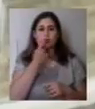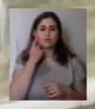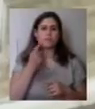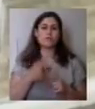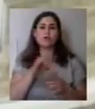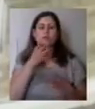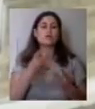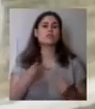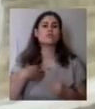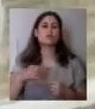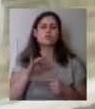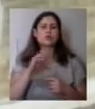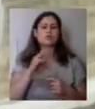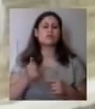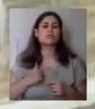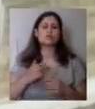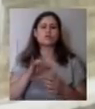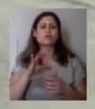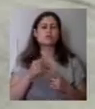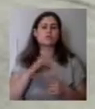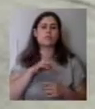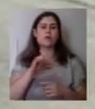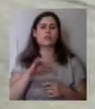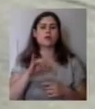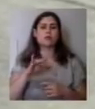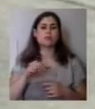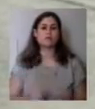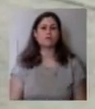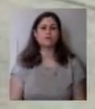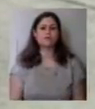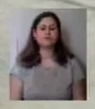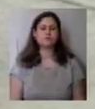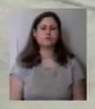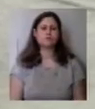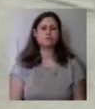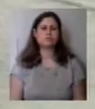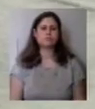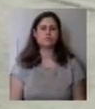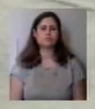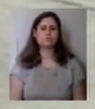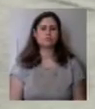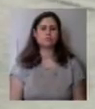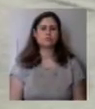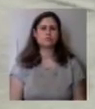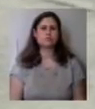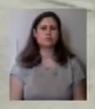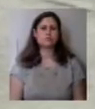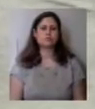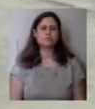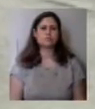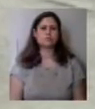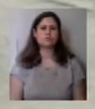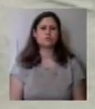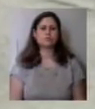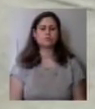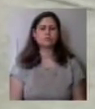загибелі Сергія Стадника у військовій частині відбулась панахида. Святий Боже, святий кріпкий, святий безсмертний, помилуй нас. Святий